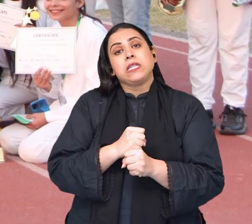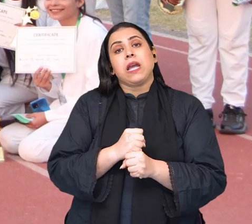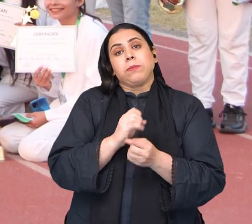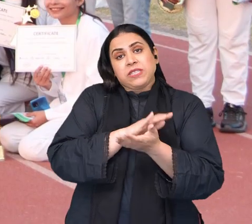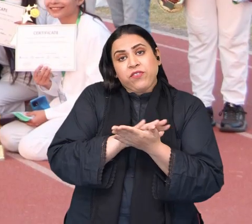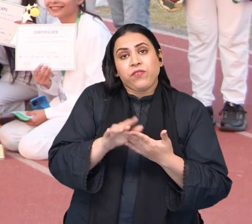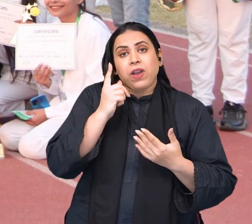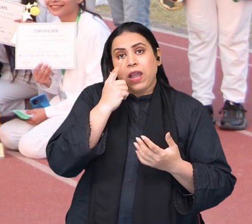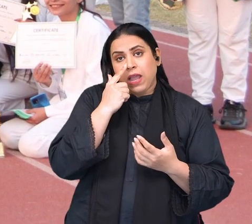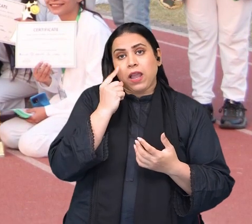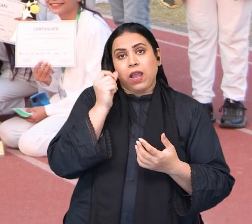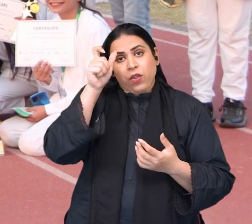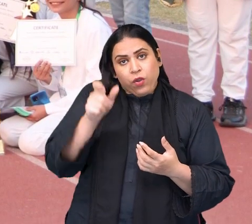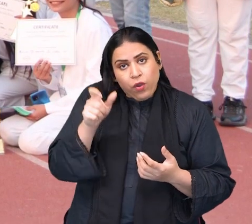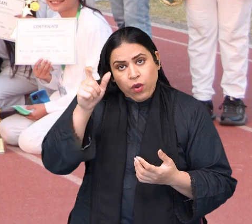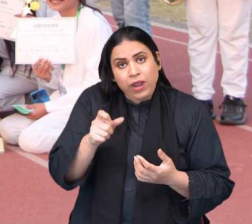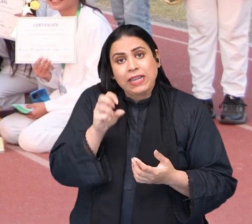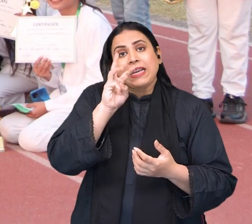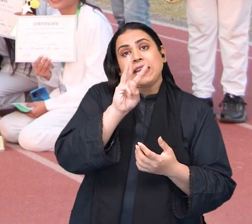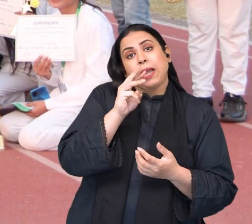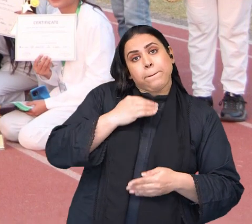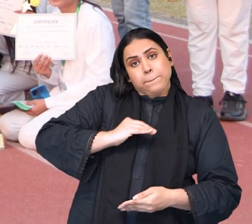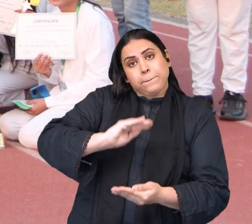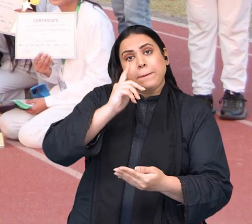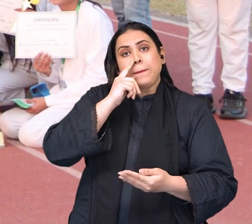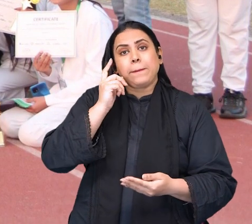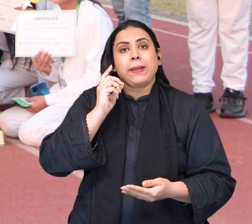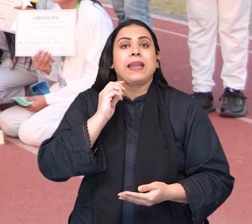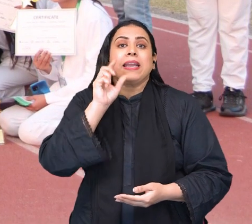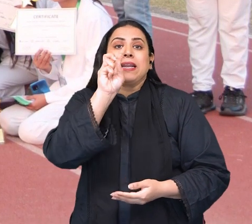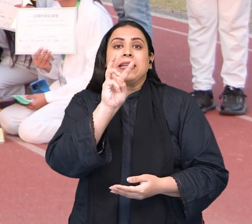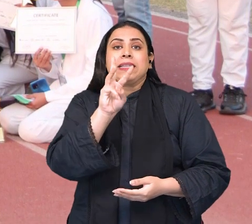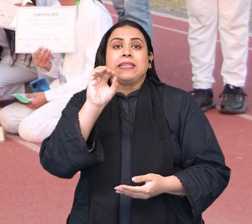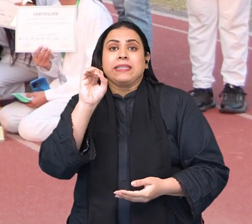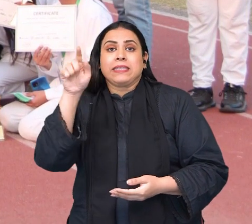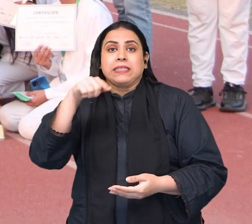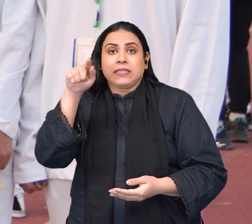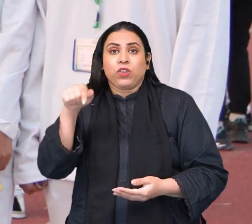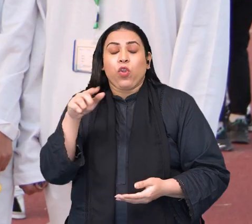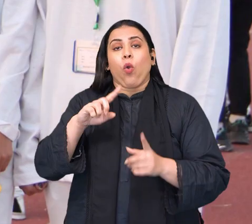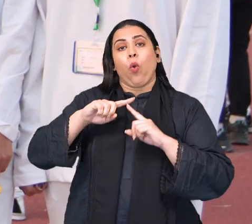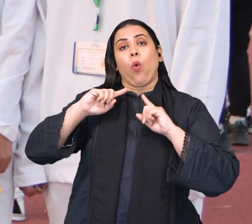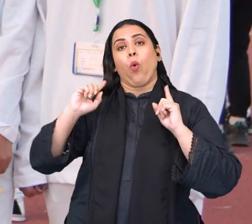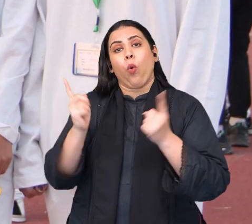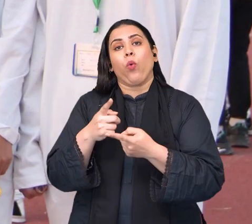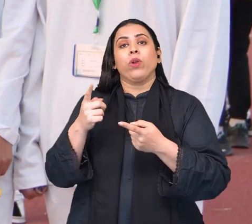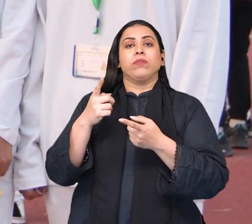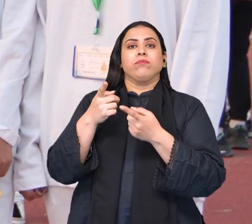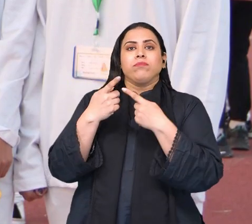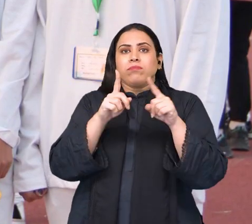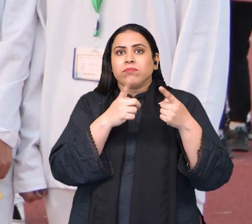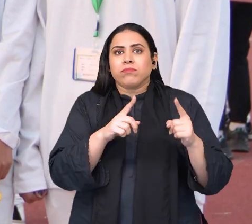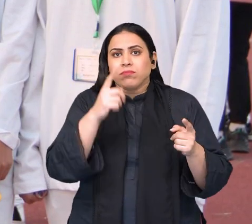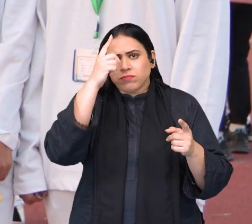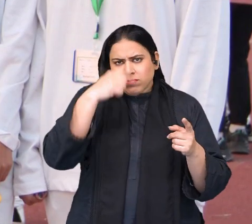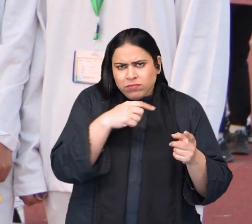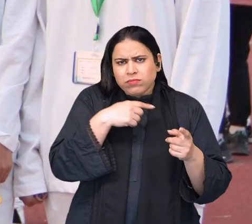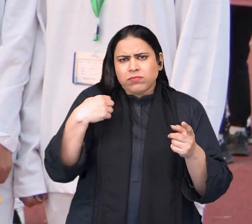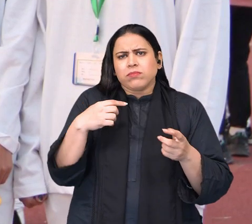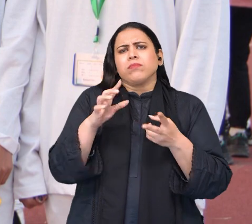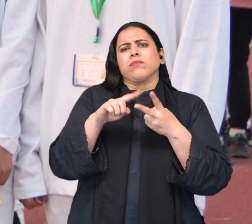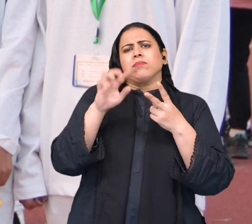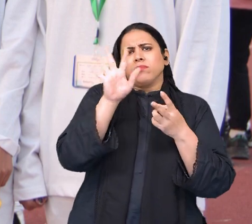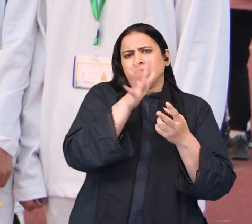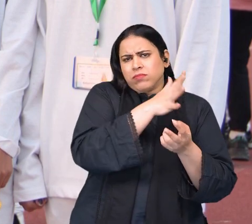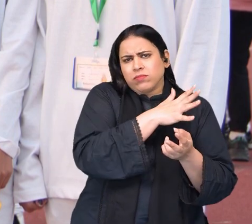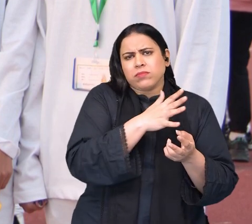हमने सैनिटेशन वर्कर्स की 30 बेटियों को इनरोल किया था आफ्टर अ वेरी एक्सटेंसिव रिक्रूटमेंट प्रोसेस अक्रॉस डिफरेंट माइनॉरिटी